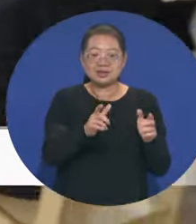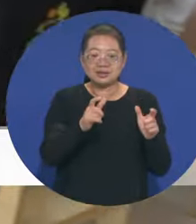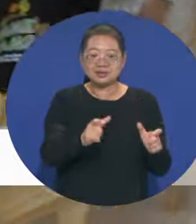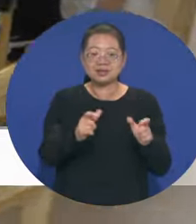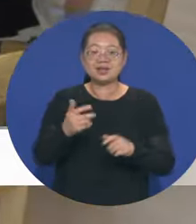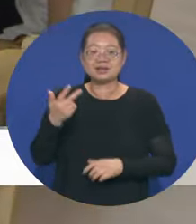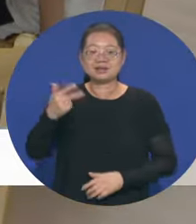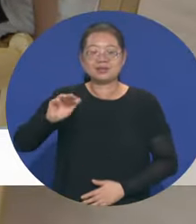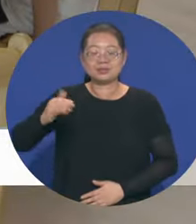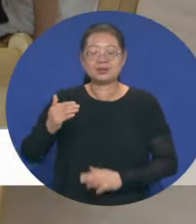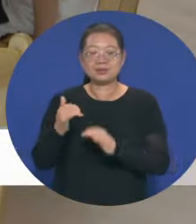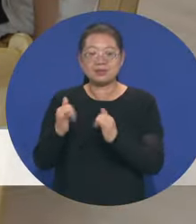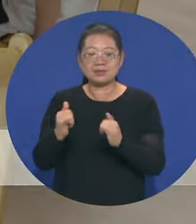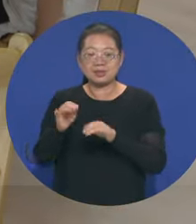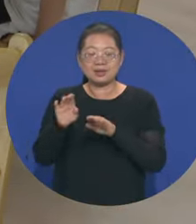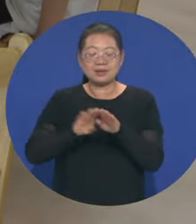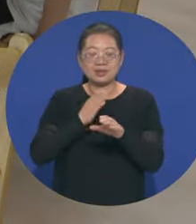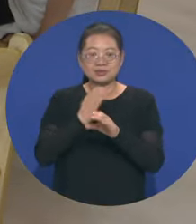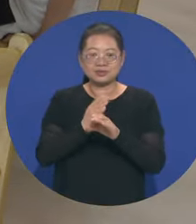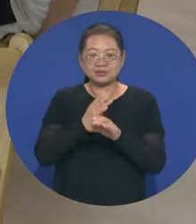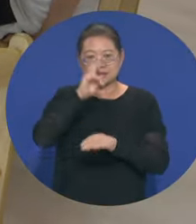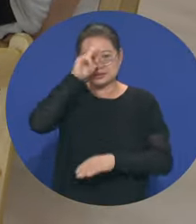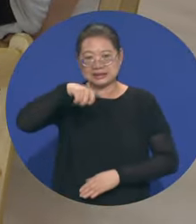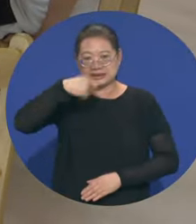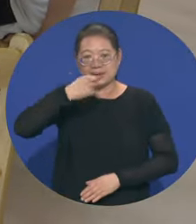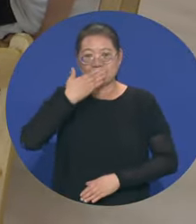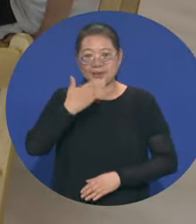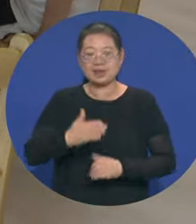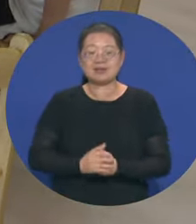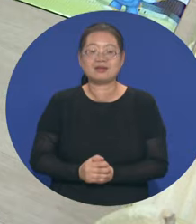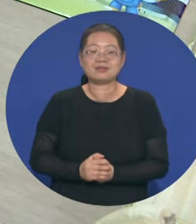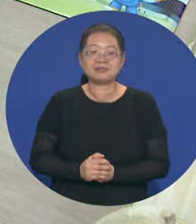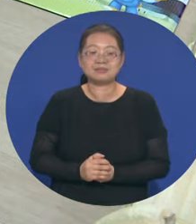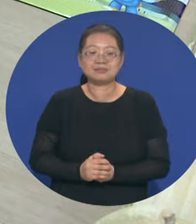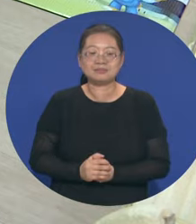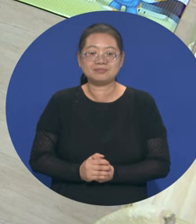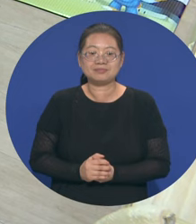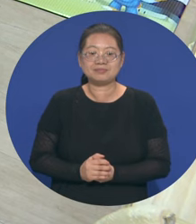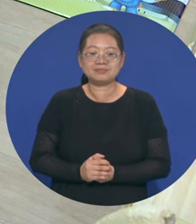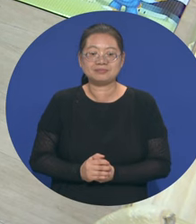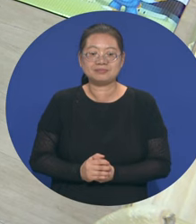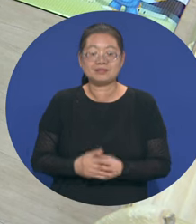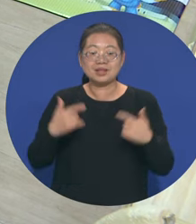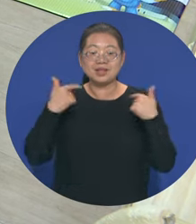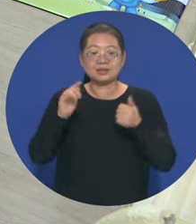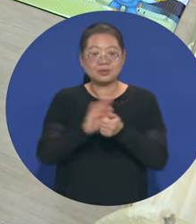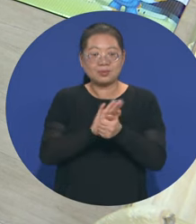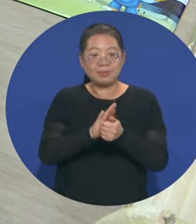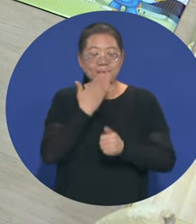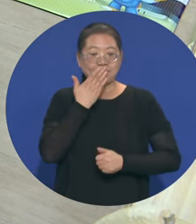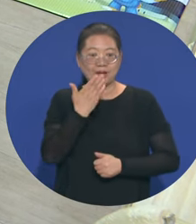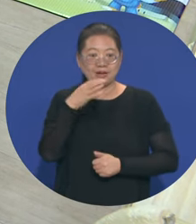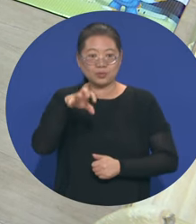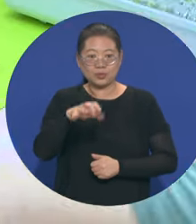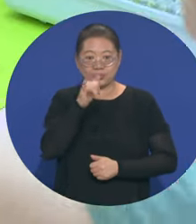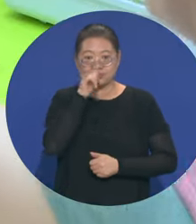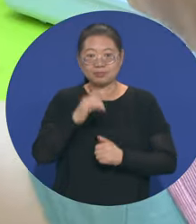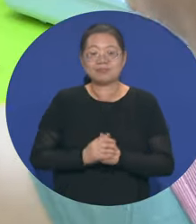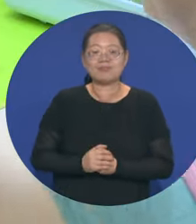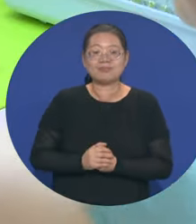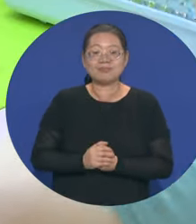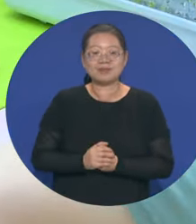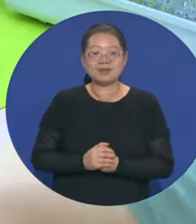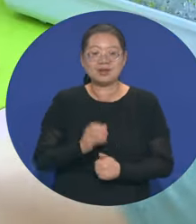시군 7,900여 명이 방학 중 행복밥상을 이용했습니다. 말 그대로 언제나 돌봄이 가능한 곳도